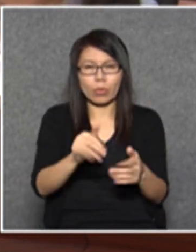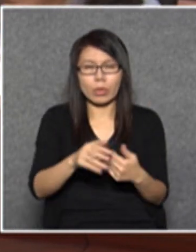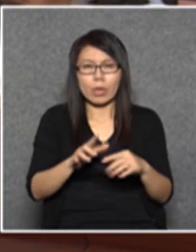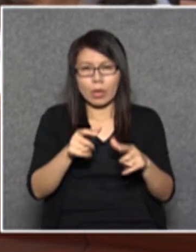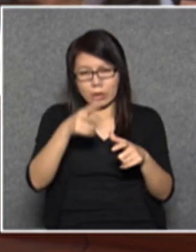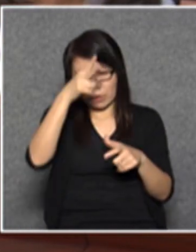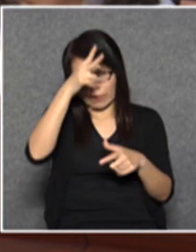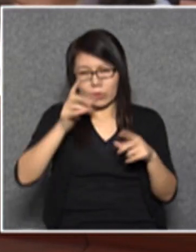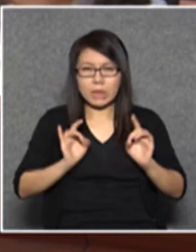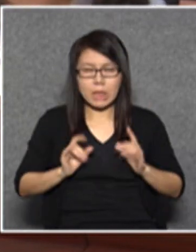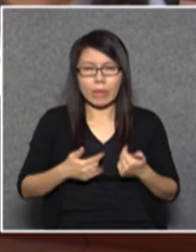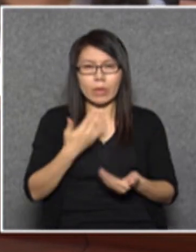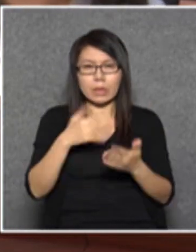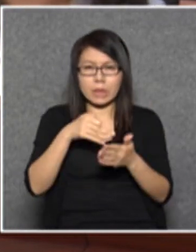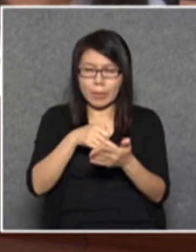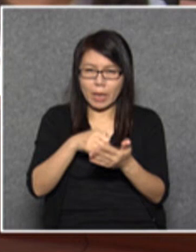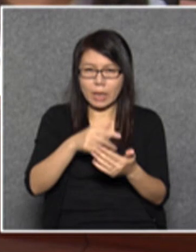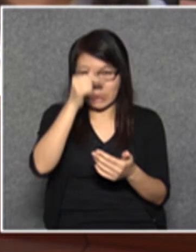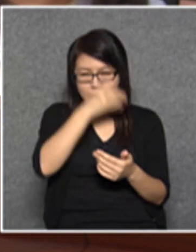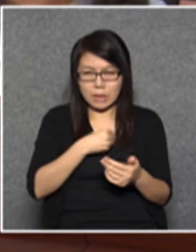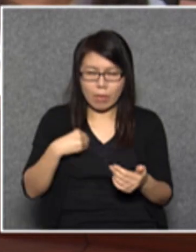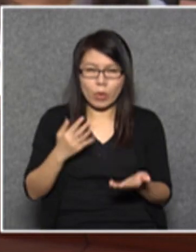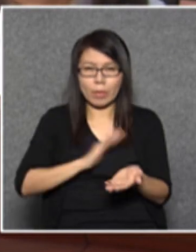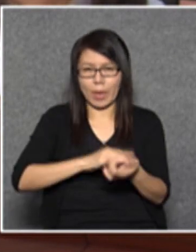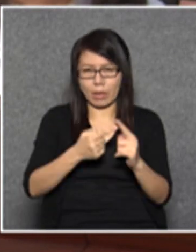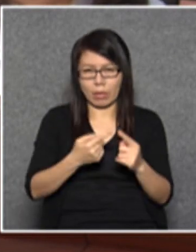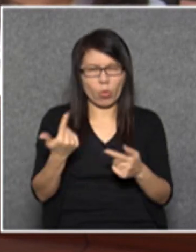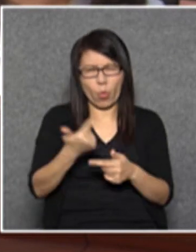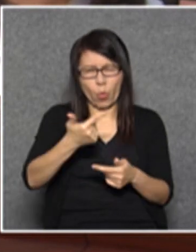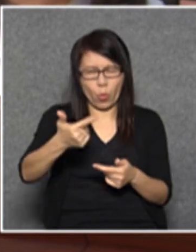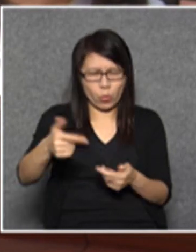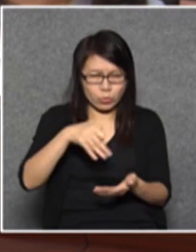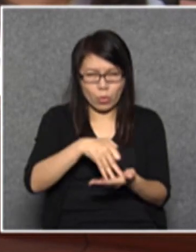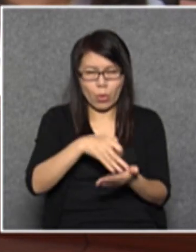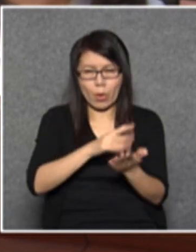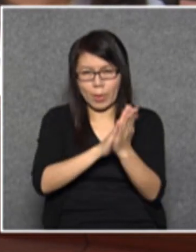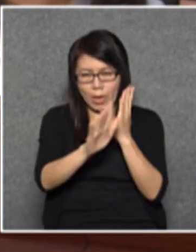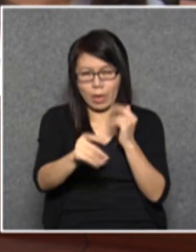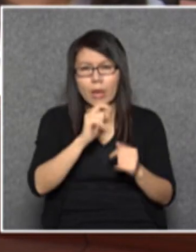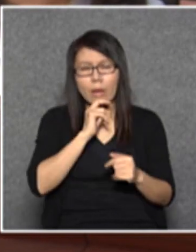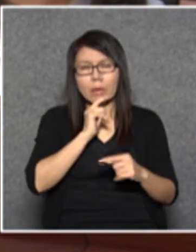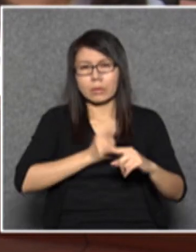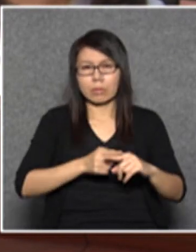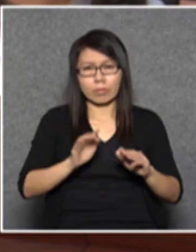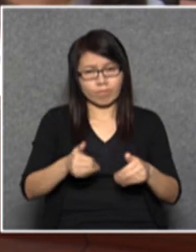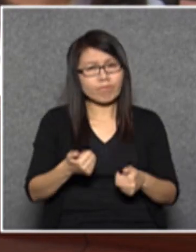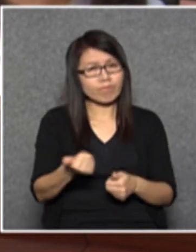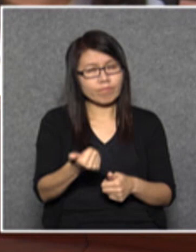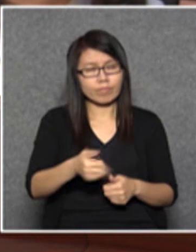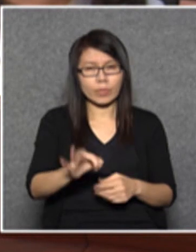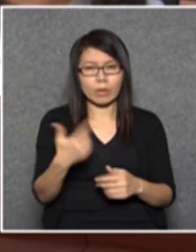無論是參與醫生和病人參與都超出預期，亦都獲得一個比較良好的效果。不過近